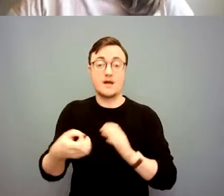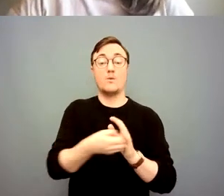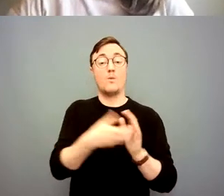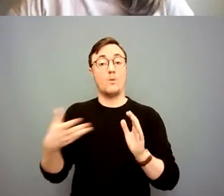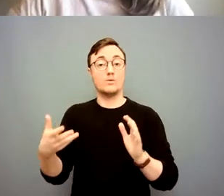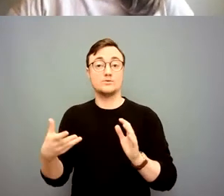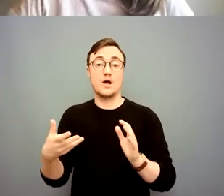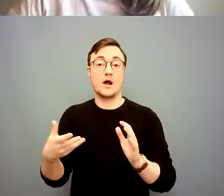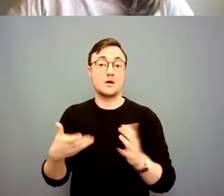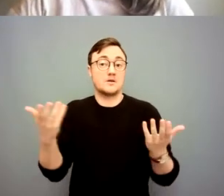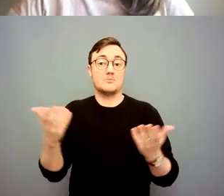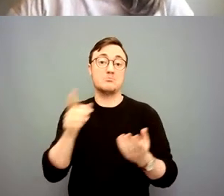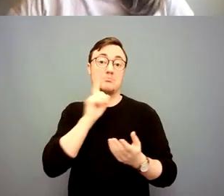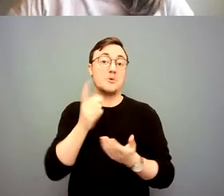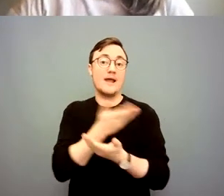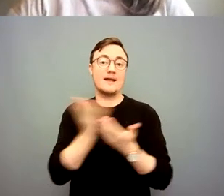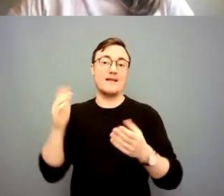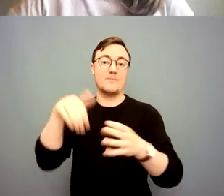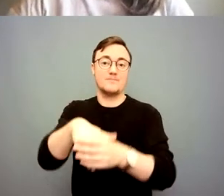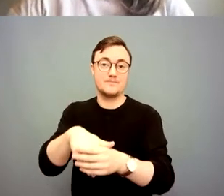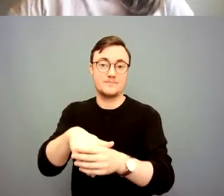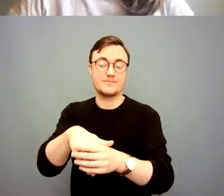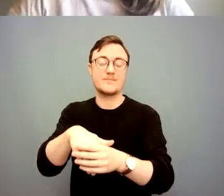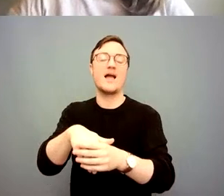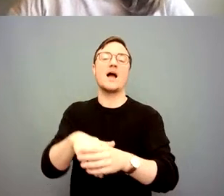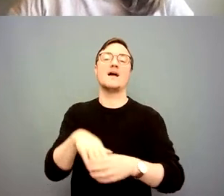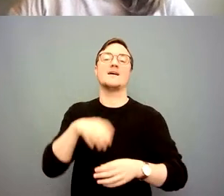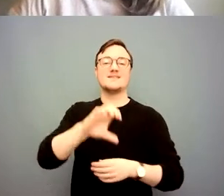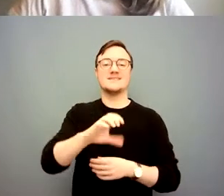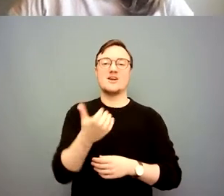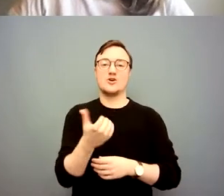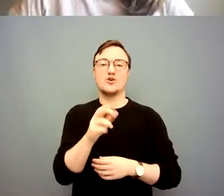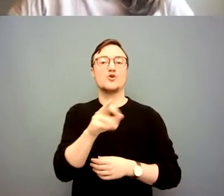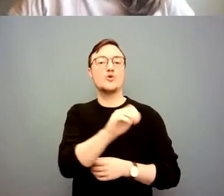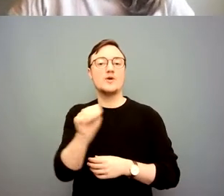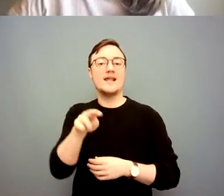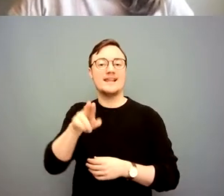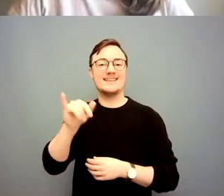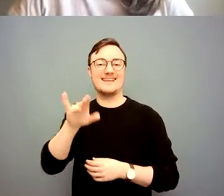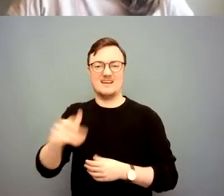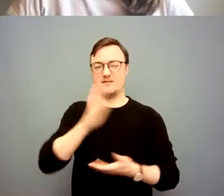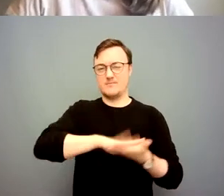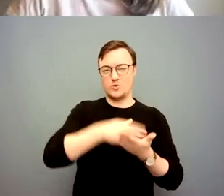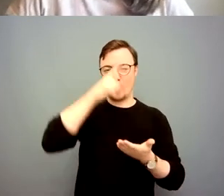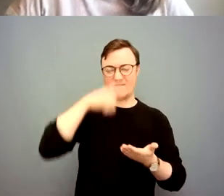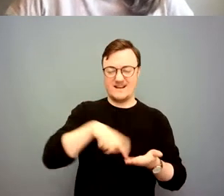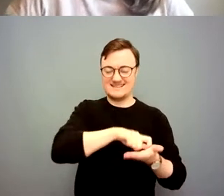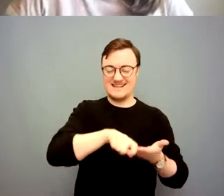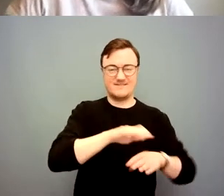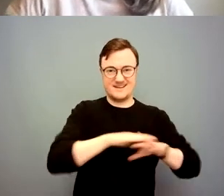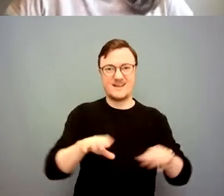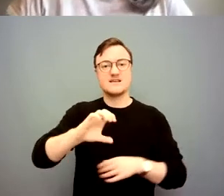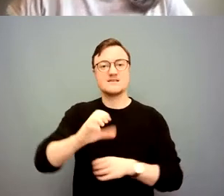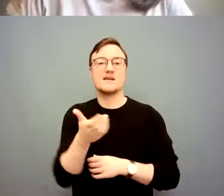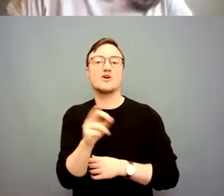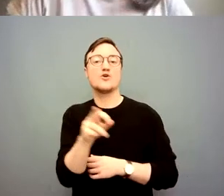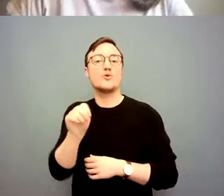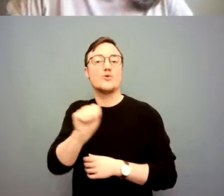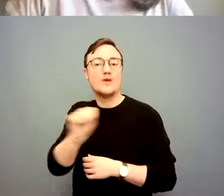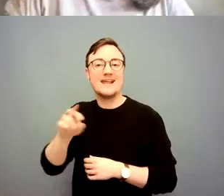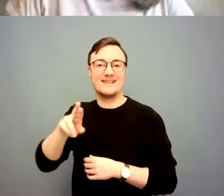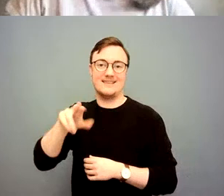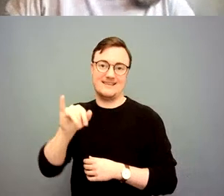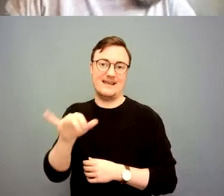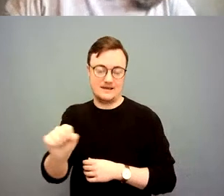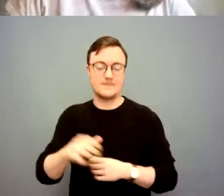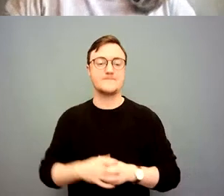inte deltar i screening. Det är bara ett exempel, det finns många, många fler. Och den sista delen är,